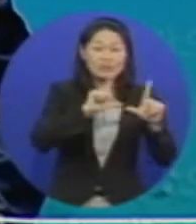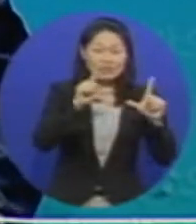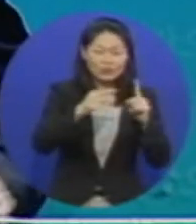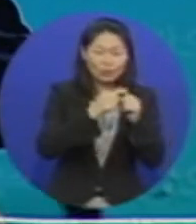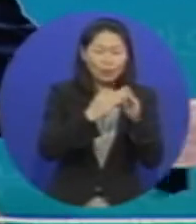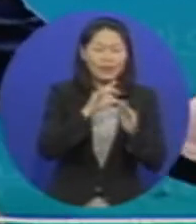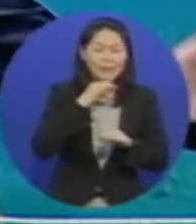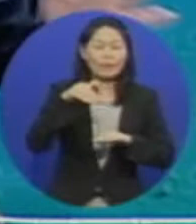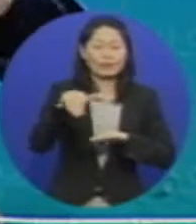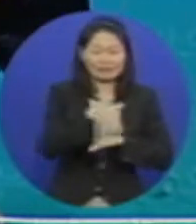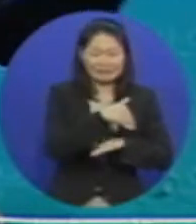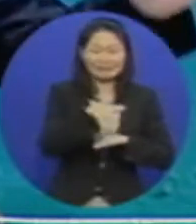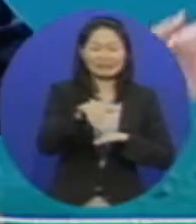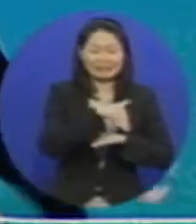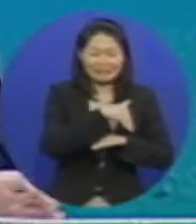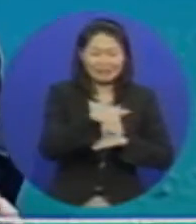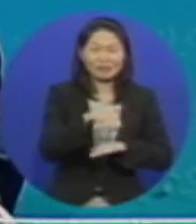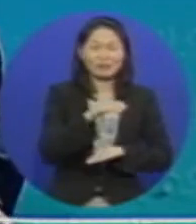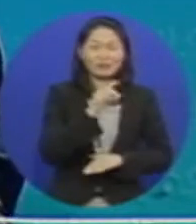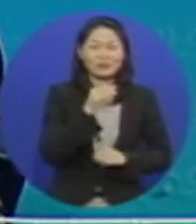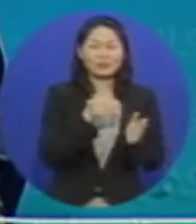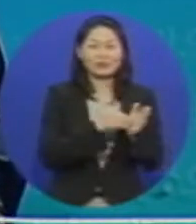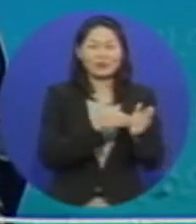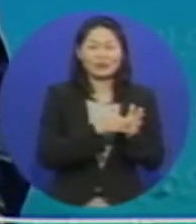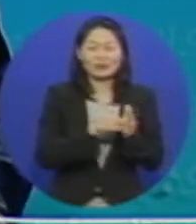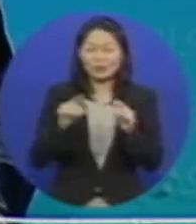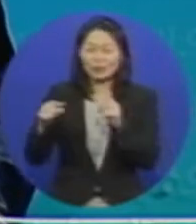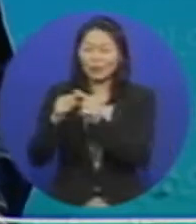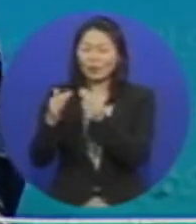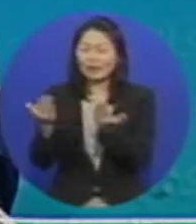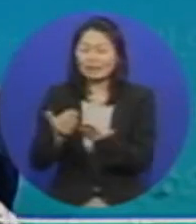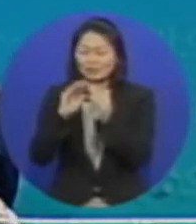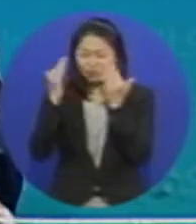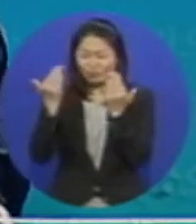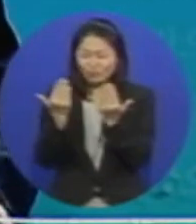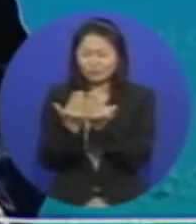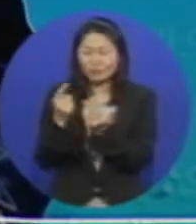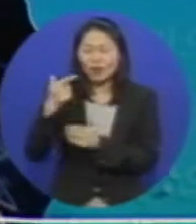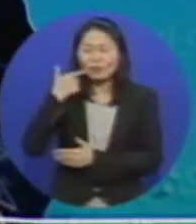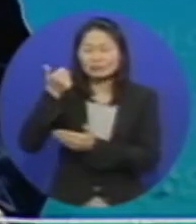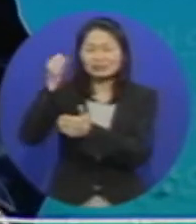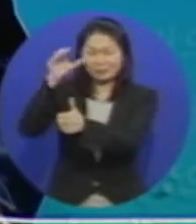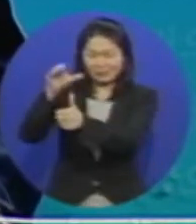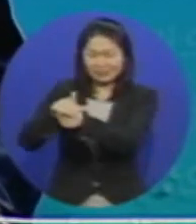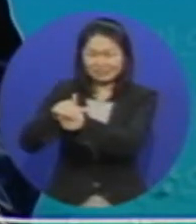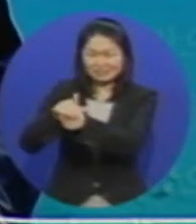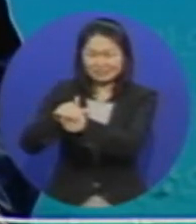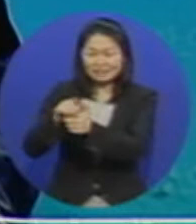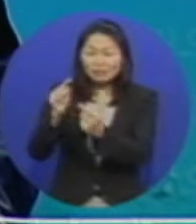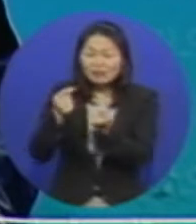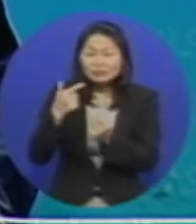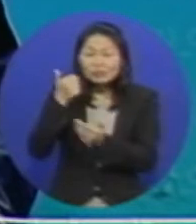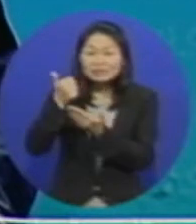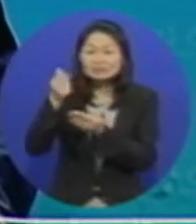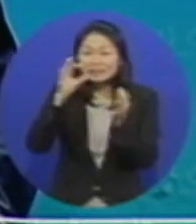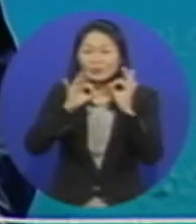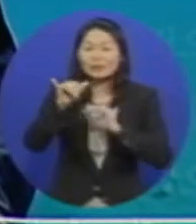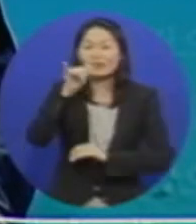교회 이른다 목사님이 알아서 해주시는 이런 목회자를 찾는다 하는 겁니다